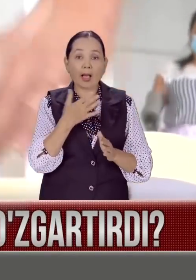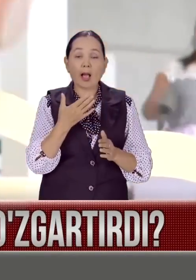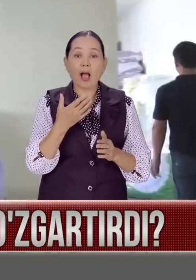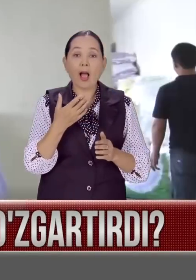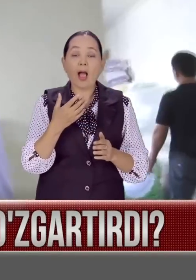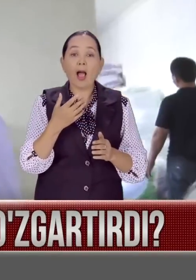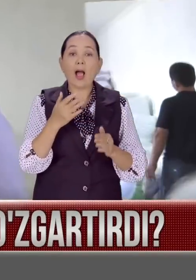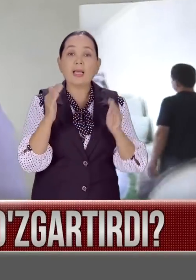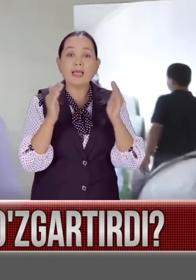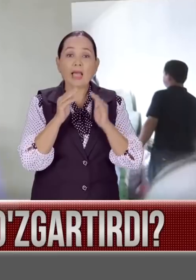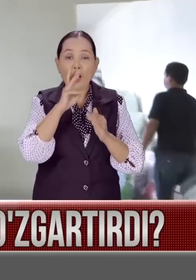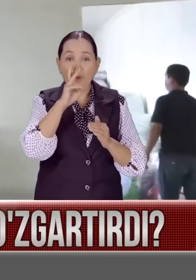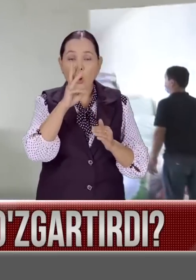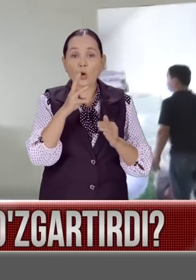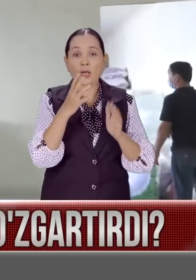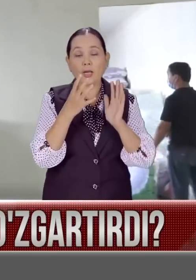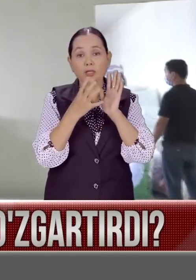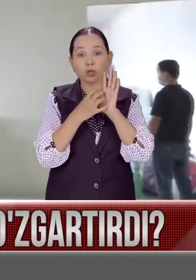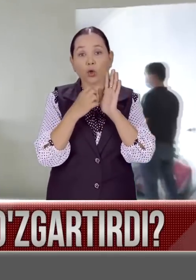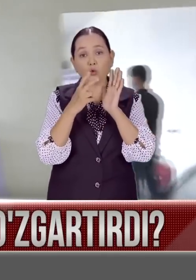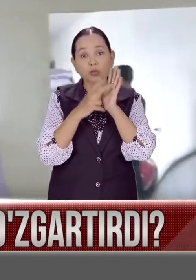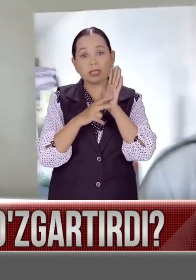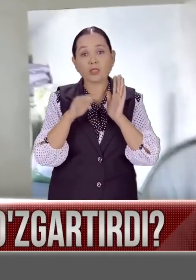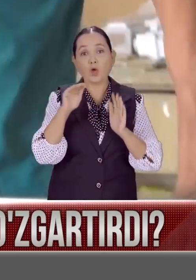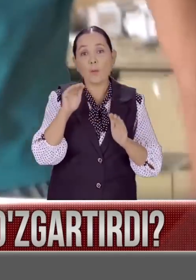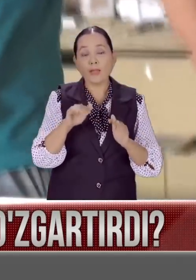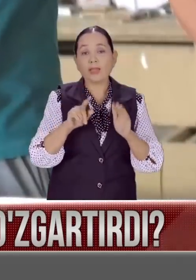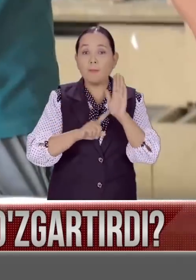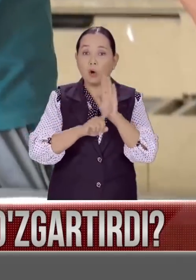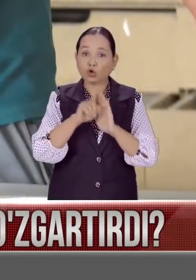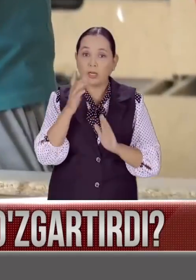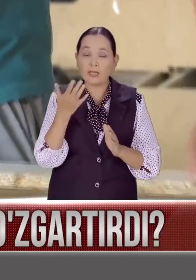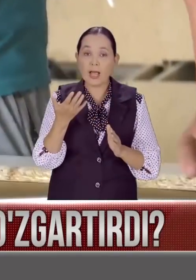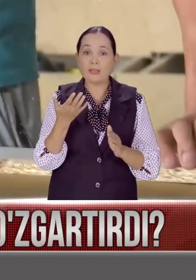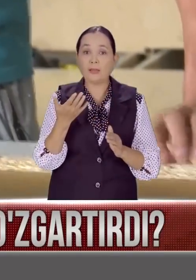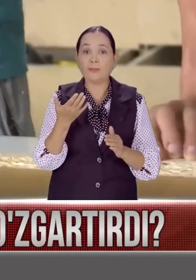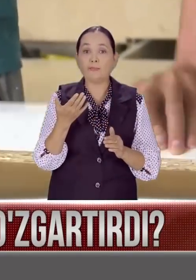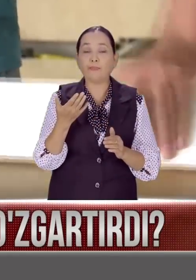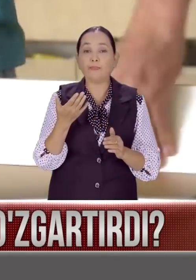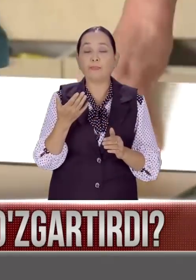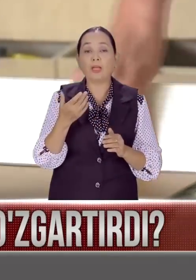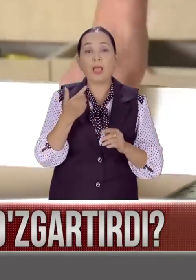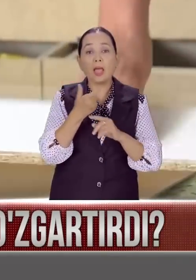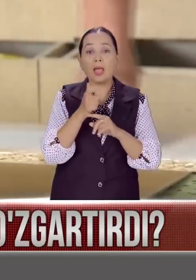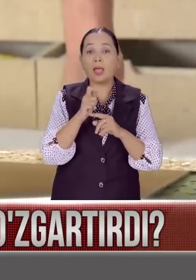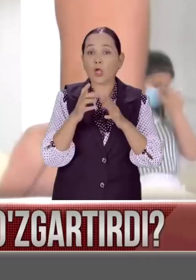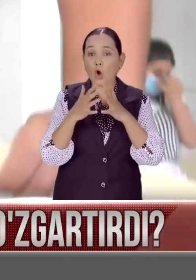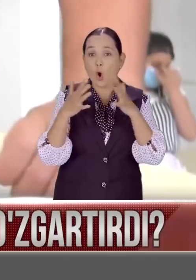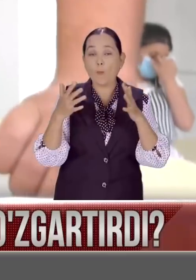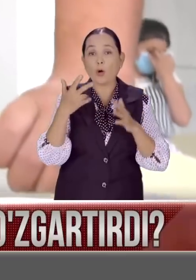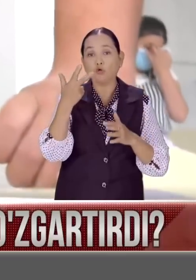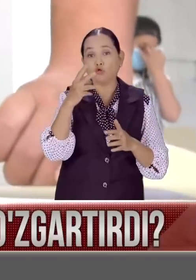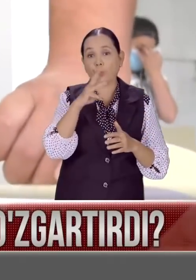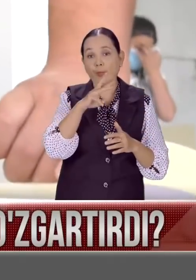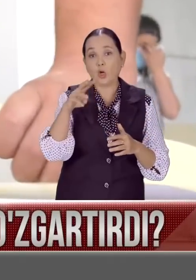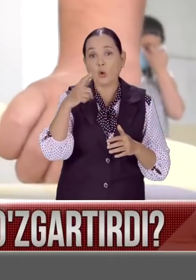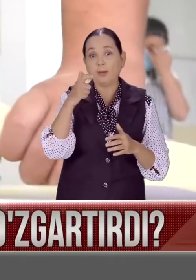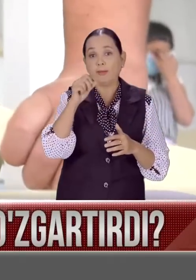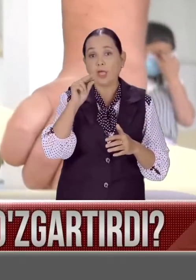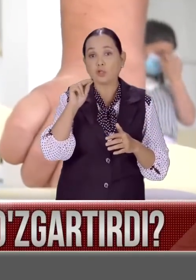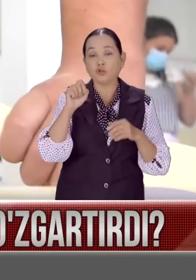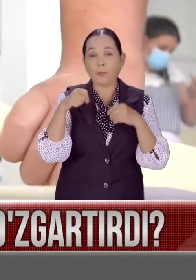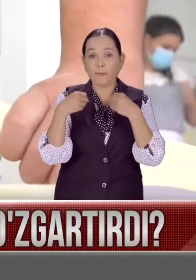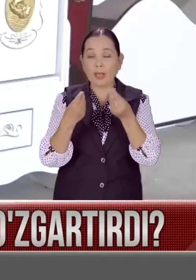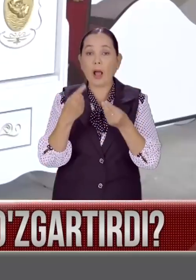Eng kam oyliklarimiz 980 mingdan boshlanadi. Eng ko'pi 3 milliongacha oylik beramiz.